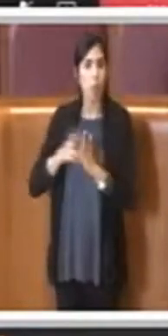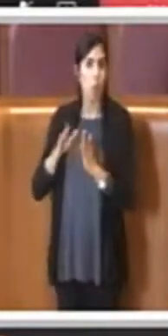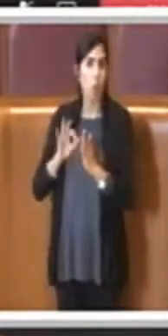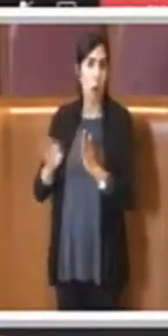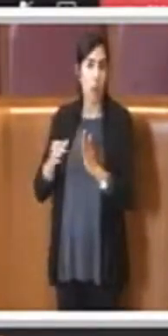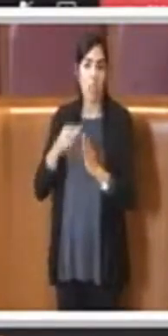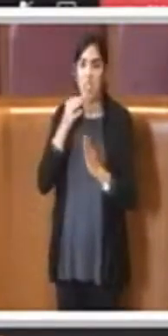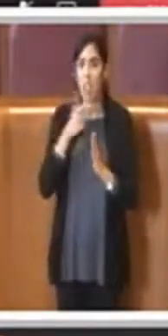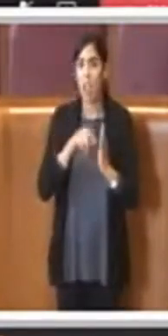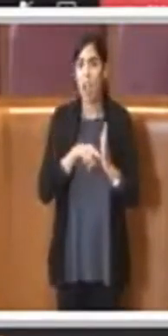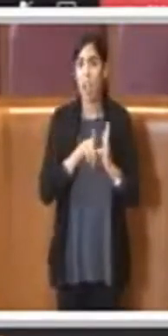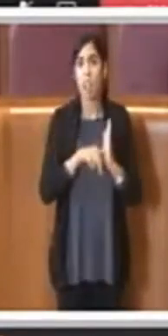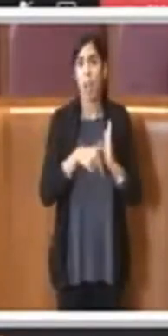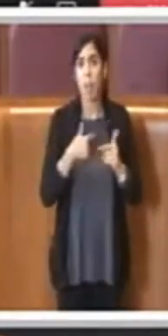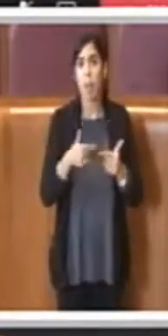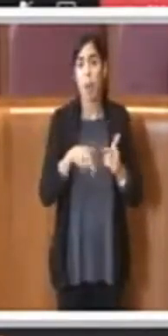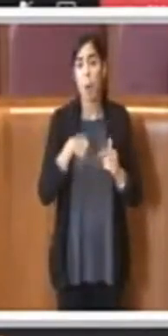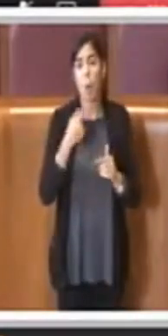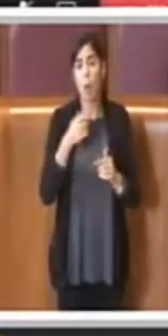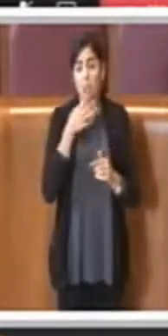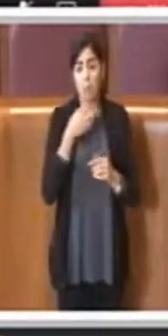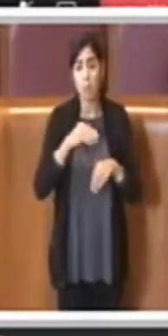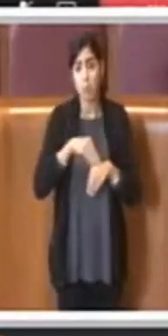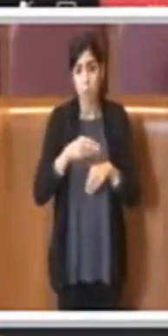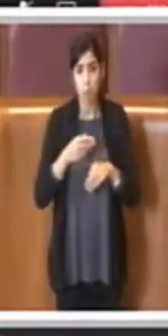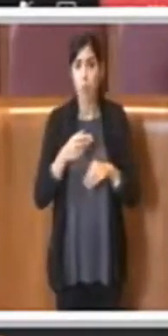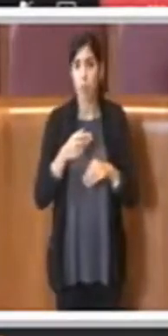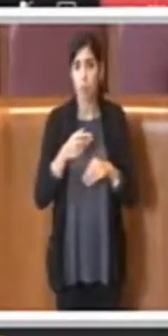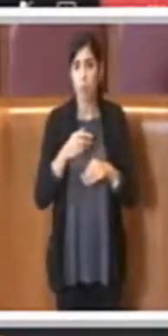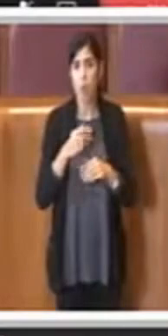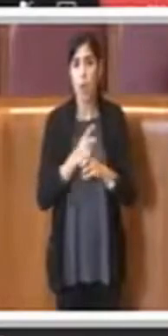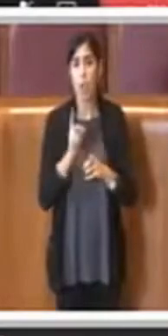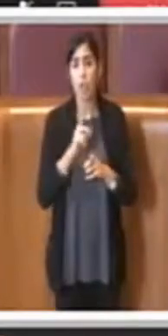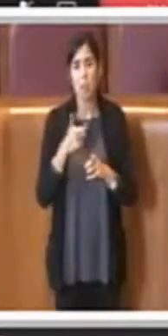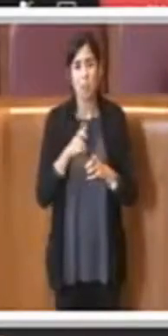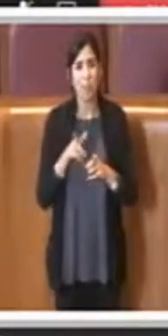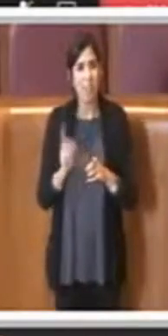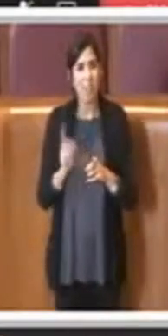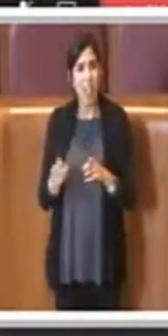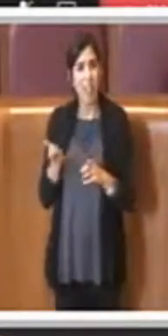allungherebbe enormemente i tempi e soprattutto non è necessario in quanto tra poco